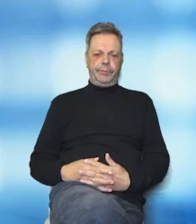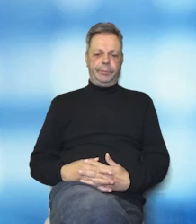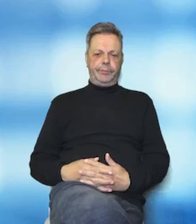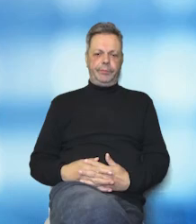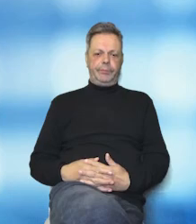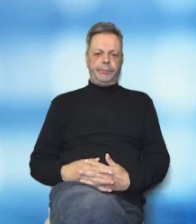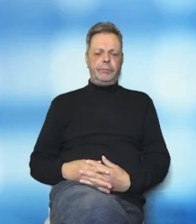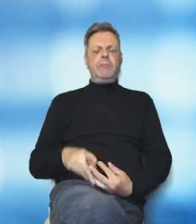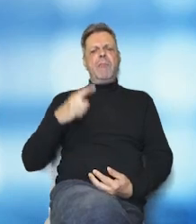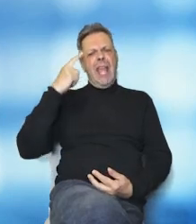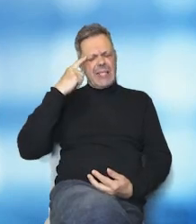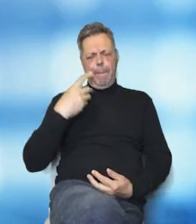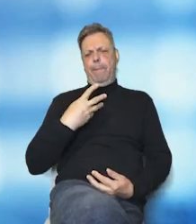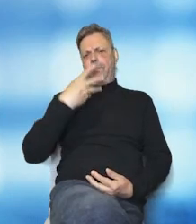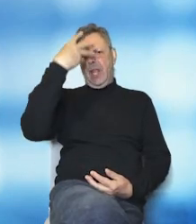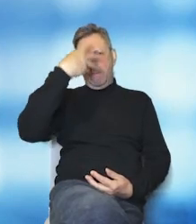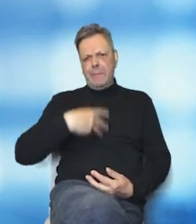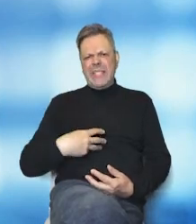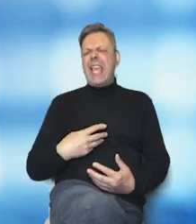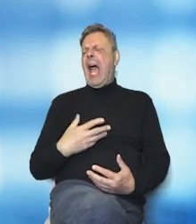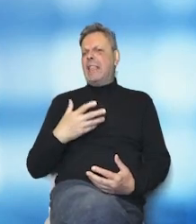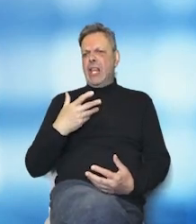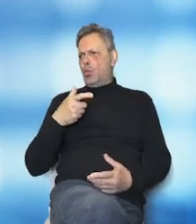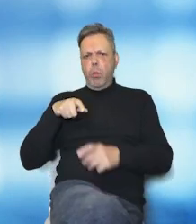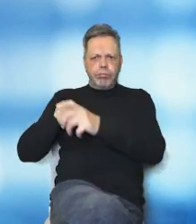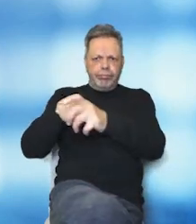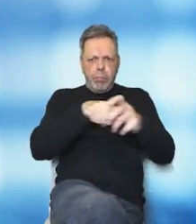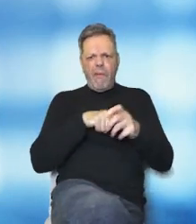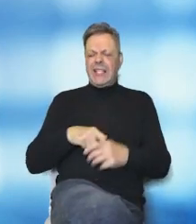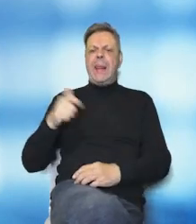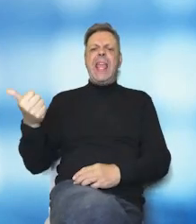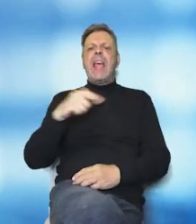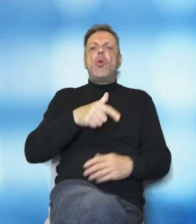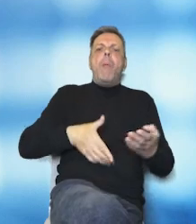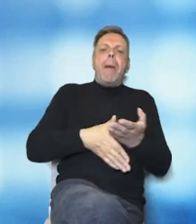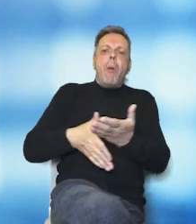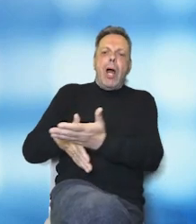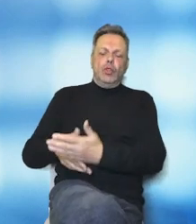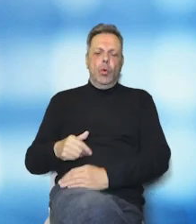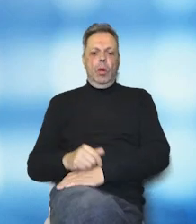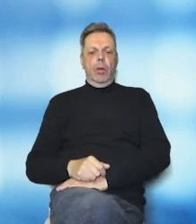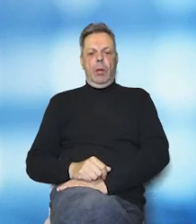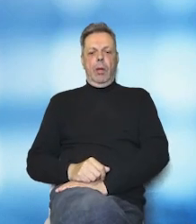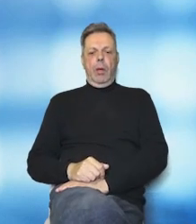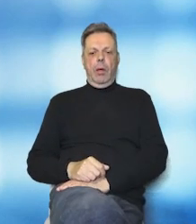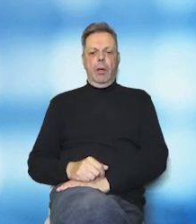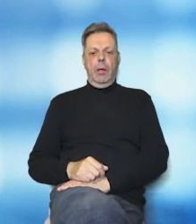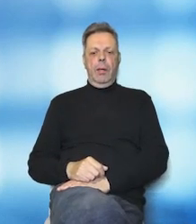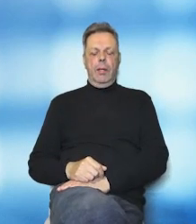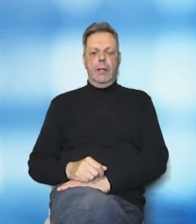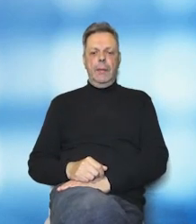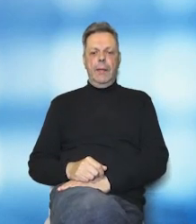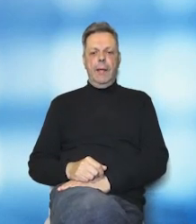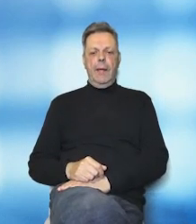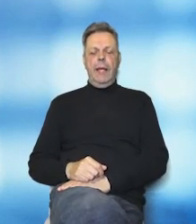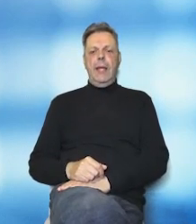Znam da psihijatri su umreženi i da jedan drugome pomažu. Uh-huh. Jedan drugome na neki